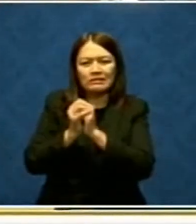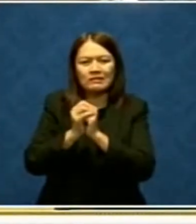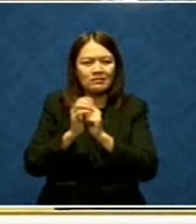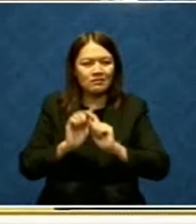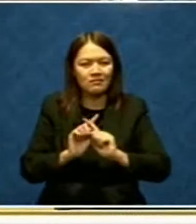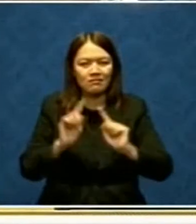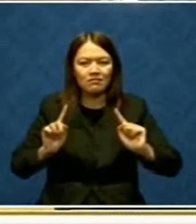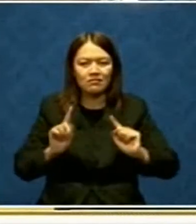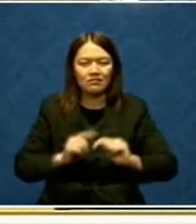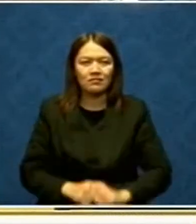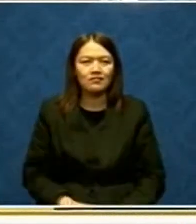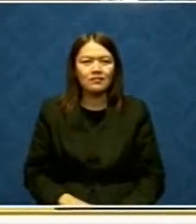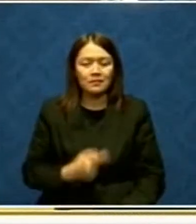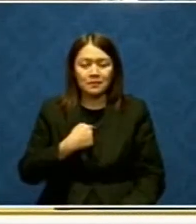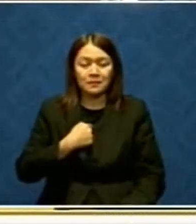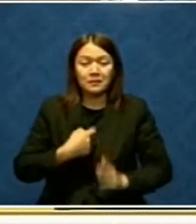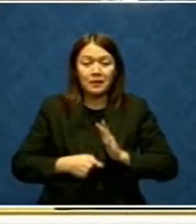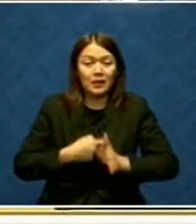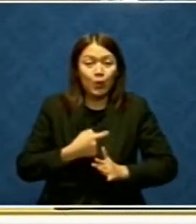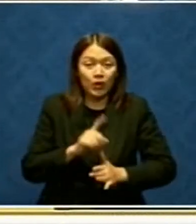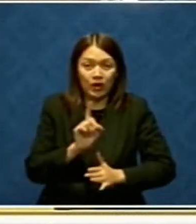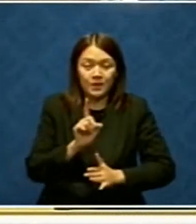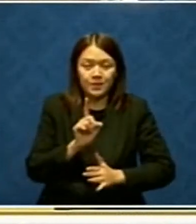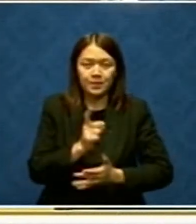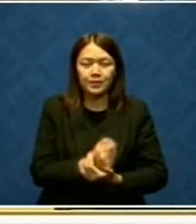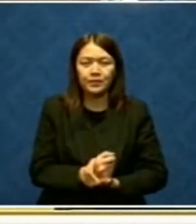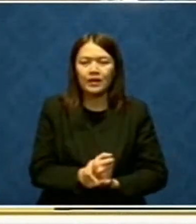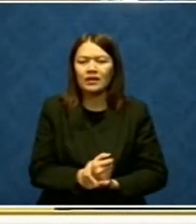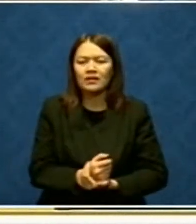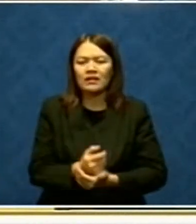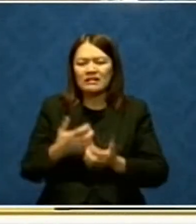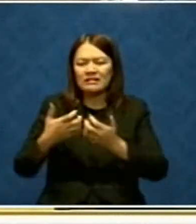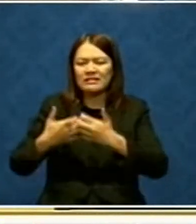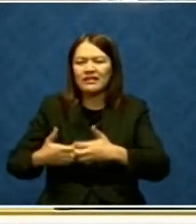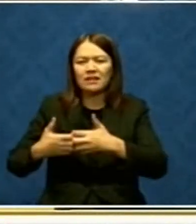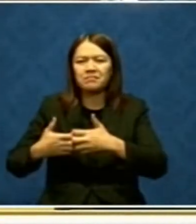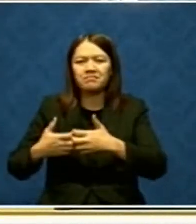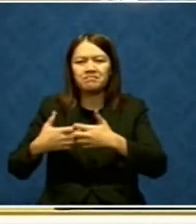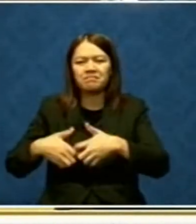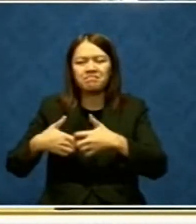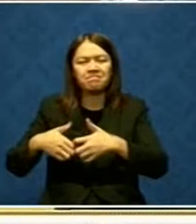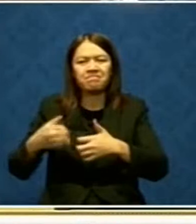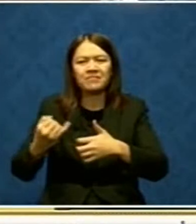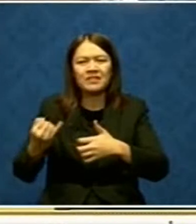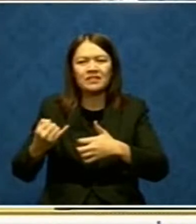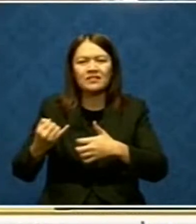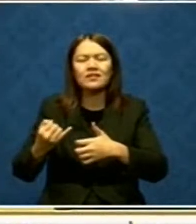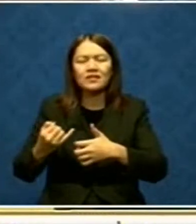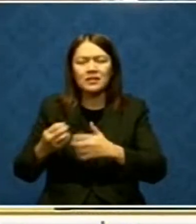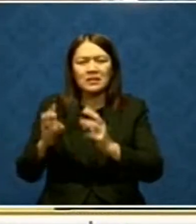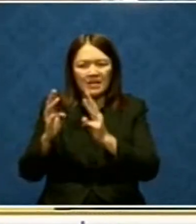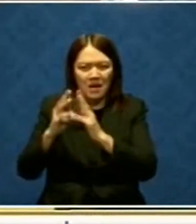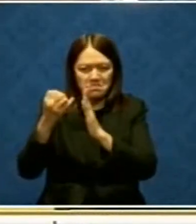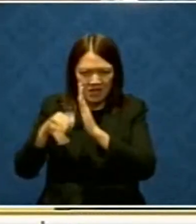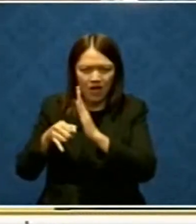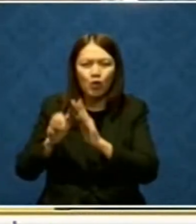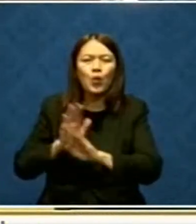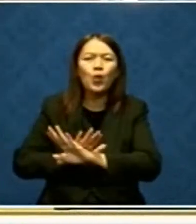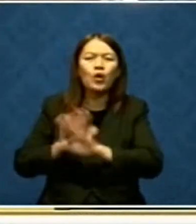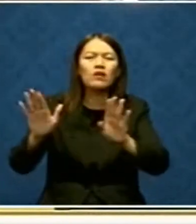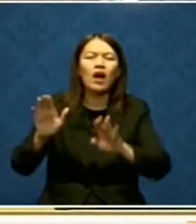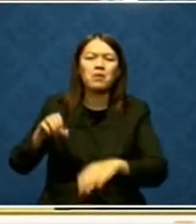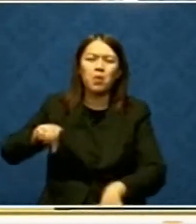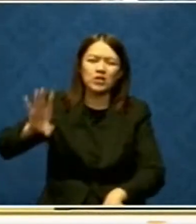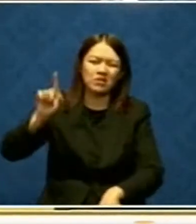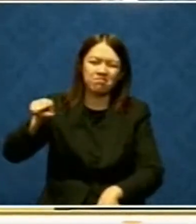แล้วเหตุผลนึงที่สำคัญก็คือว่าในเมื่อเครื่องยนต์มันไม่น่าเชื่อถือแล้วมันก็ผิดสัญญาเนี่ยท่านยกเลิกได้บริษัทนี้ผมก็เชื่อว่าไม่ค่อย